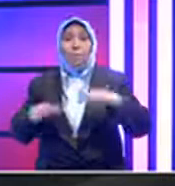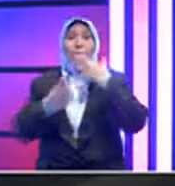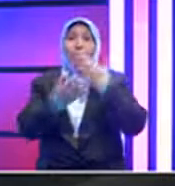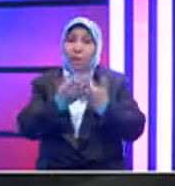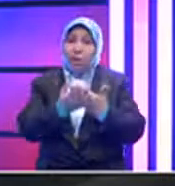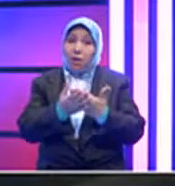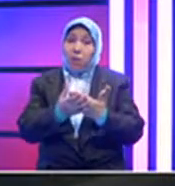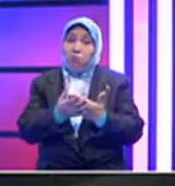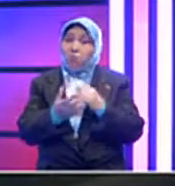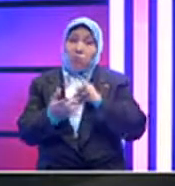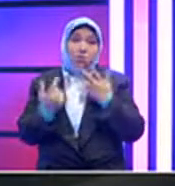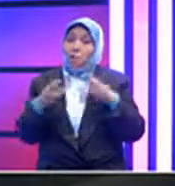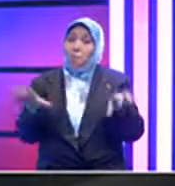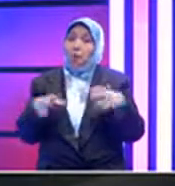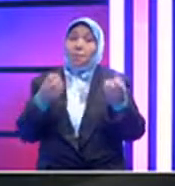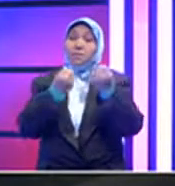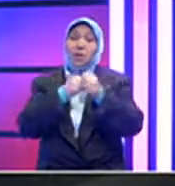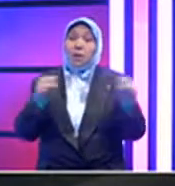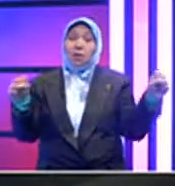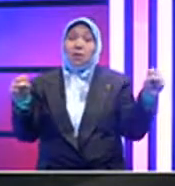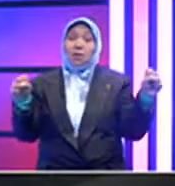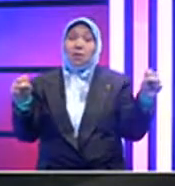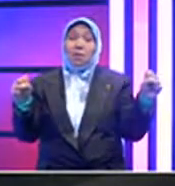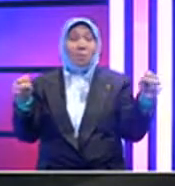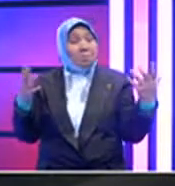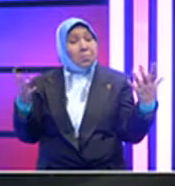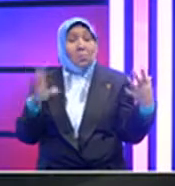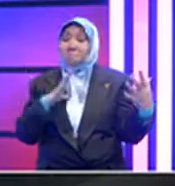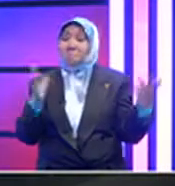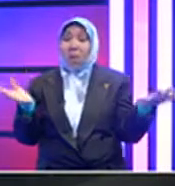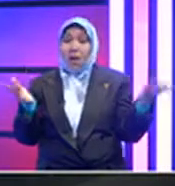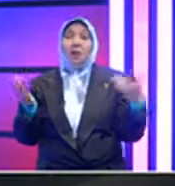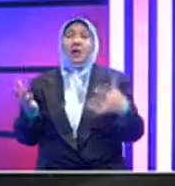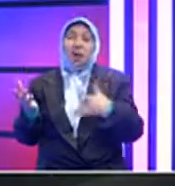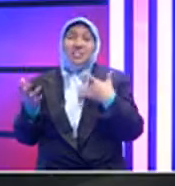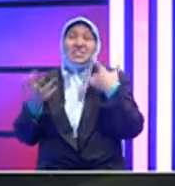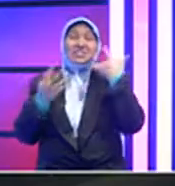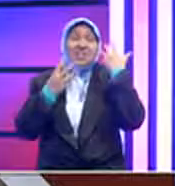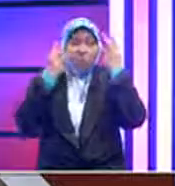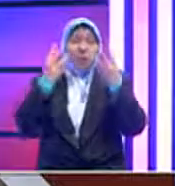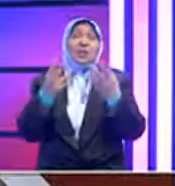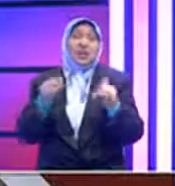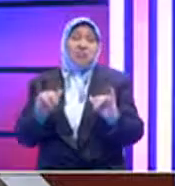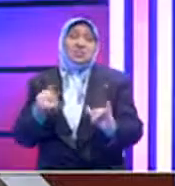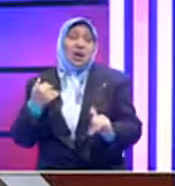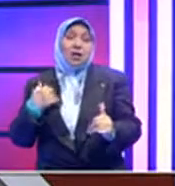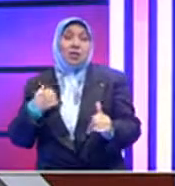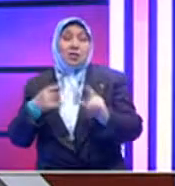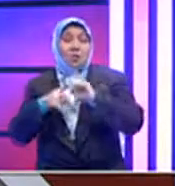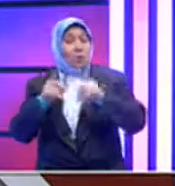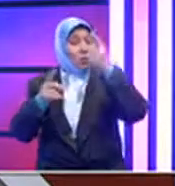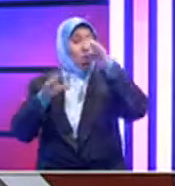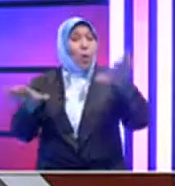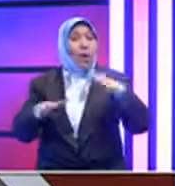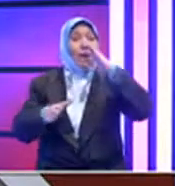DKT sederhana oke go on' Walaupun ada sedikit rasa cemas tersebut tetapi bagi orang yang berbuat